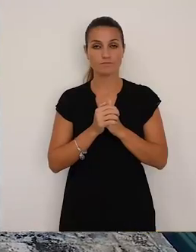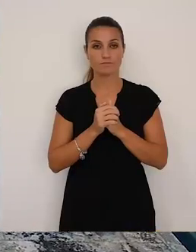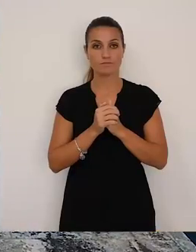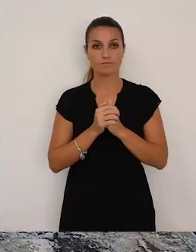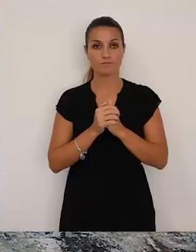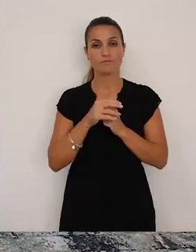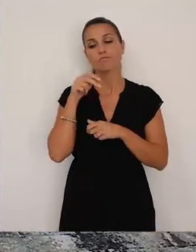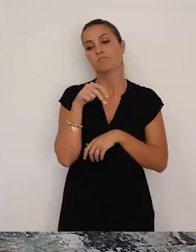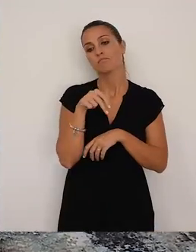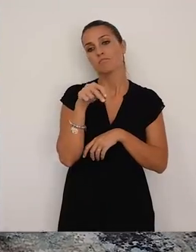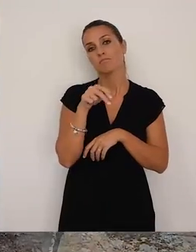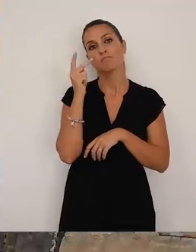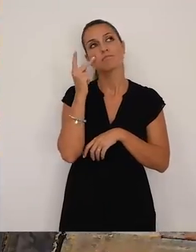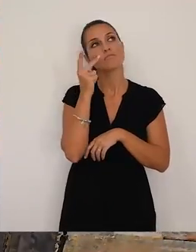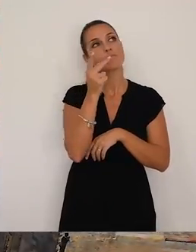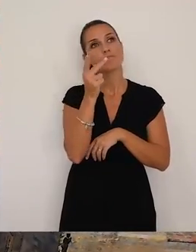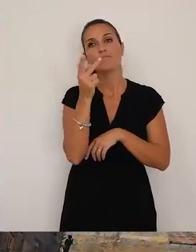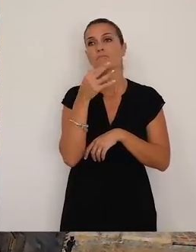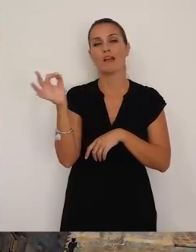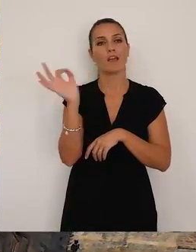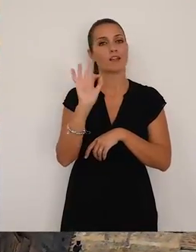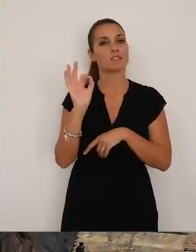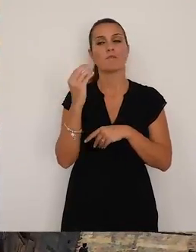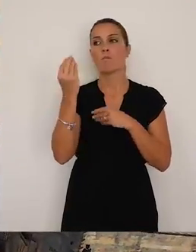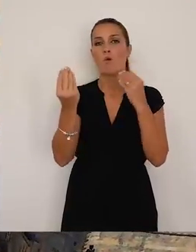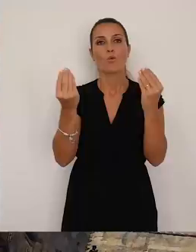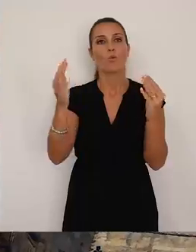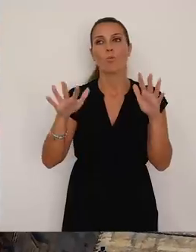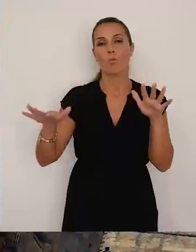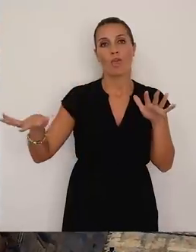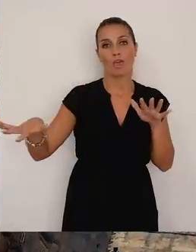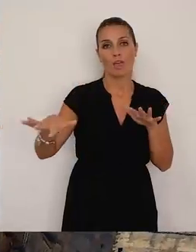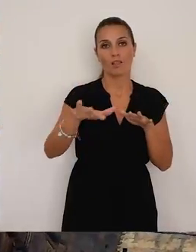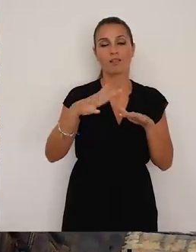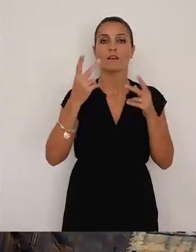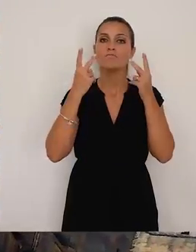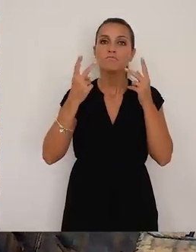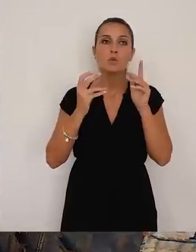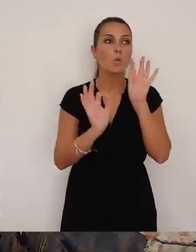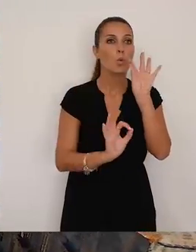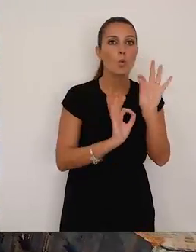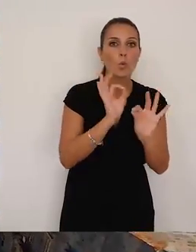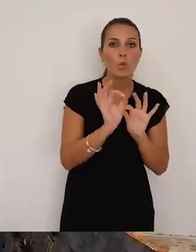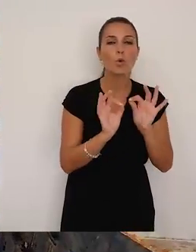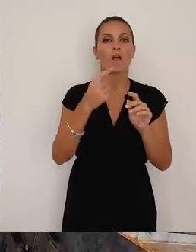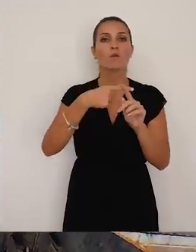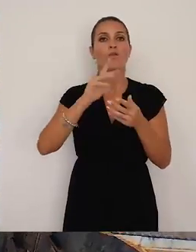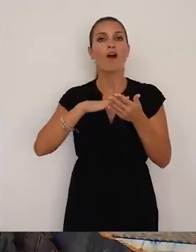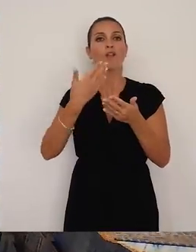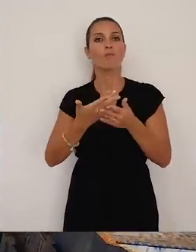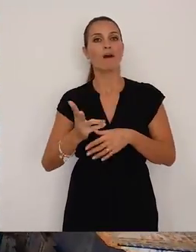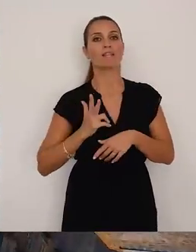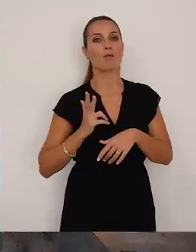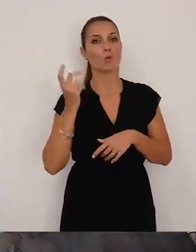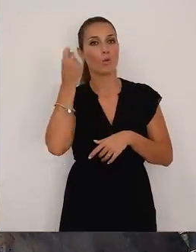È facile smarrirsi in queste bellezze monumentali, dove si fa viva l'attenzione alla cura e alla valorizzazione del patrimonio